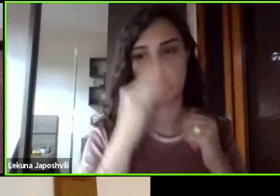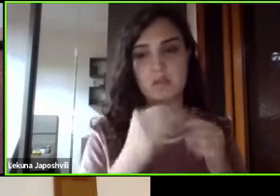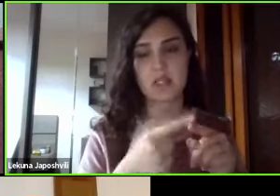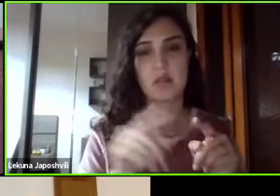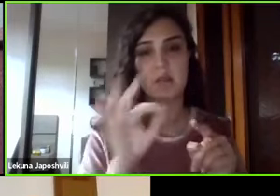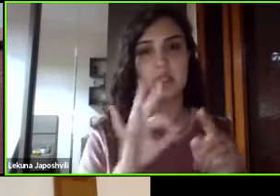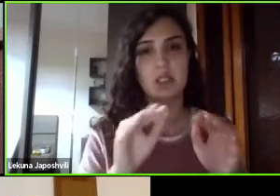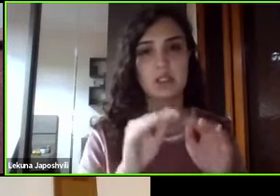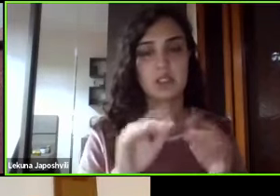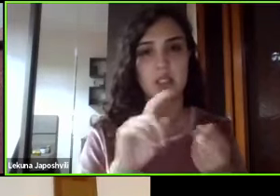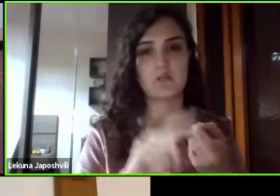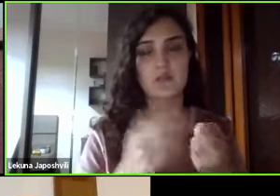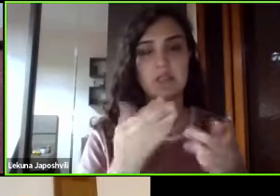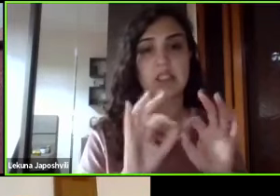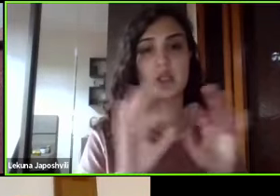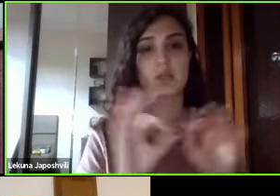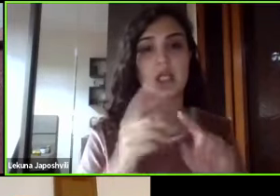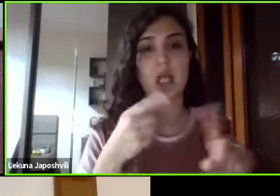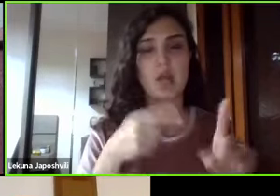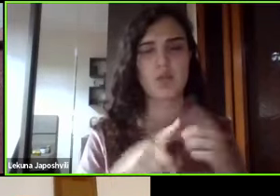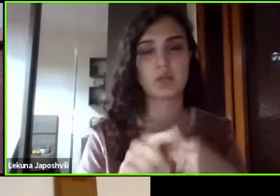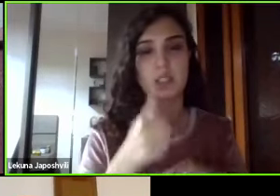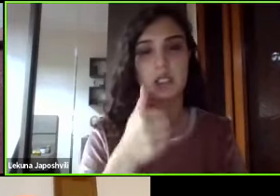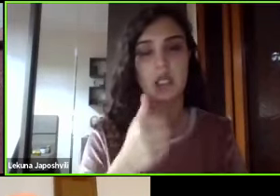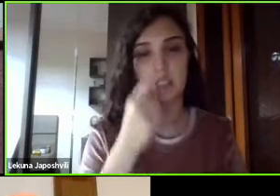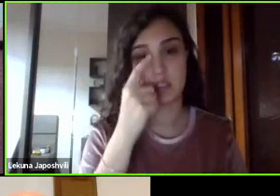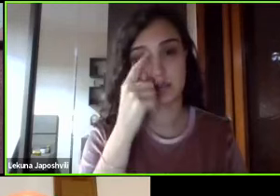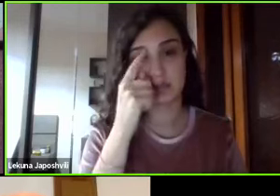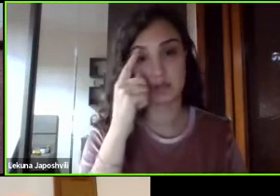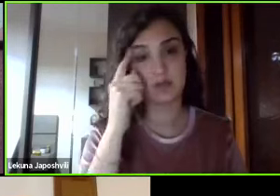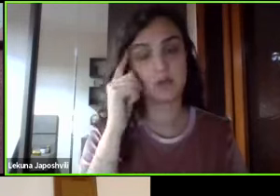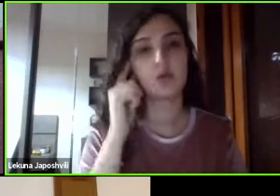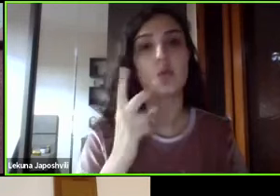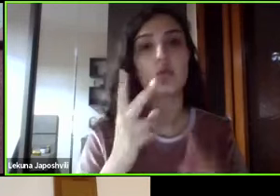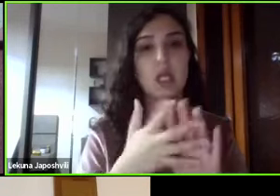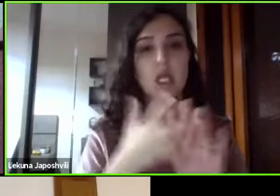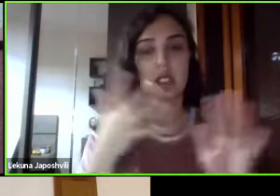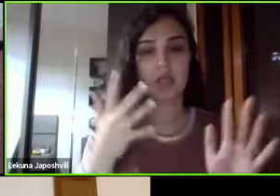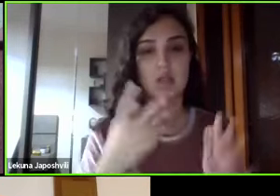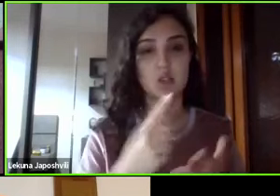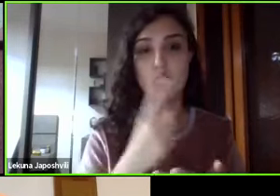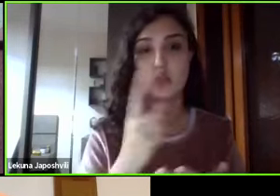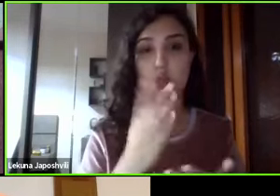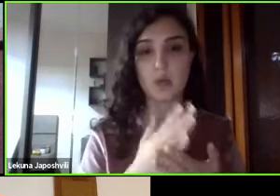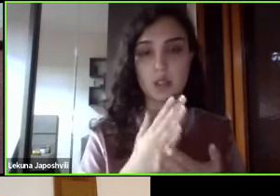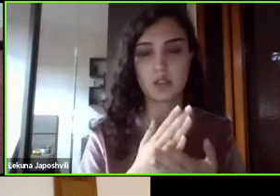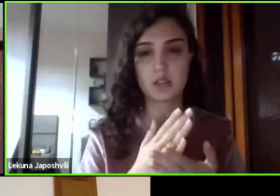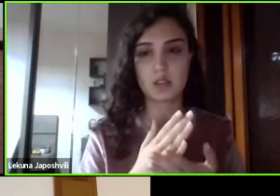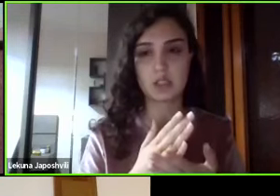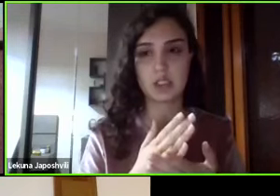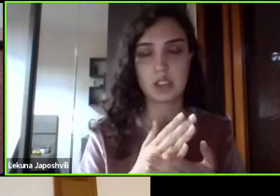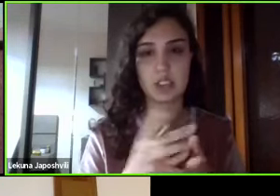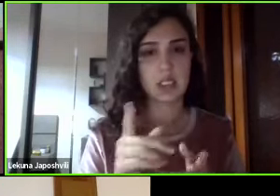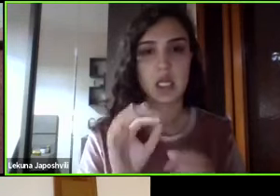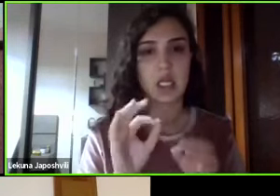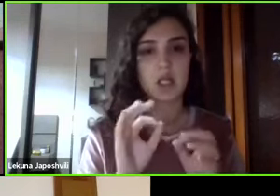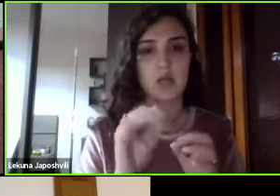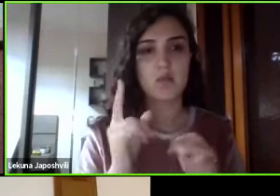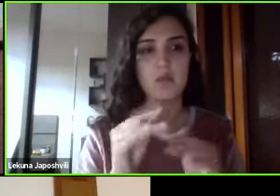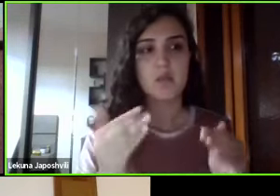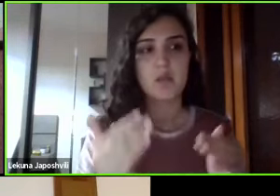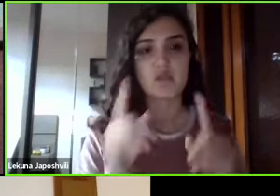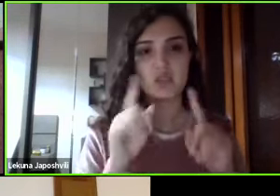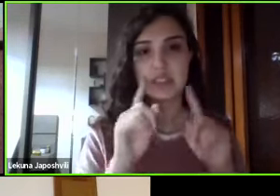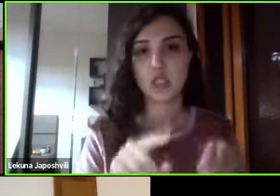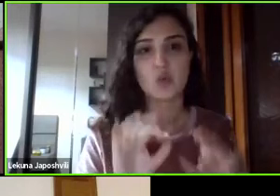მგონი თქვენი საუბრიდან გამომდინარე, კარგად უნდა აღიქვას თუ რატომ არის ეს გაუმართლებელი ბავშვის მართლა